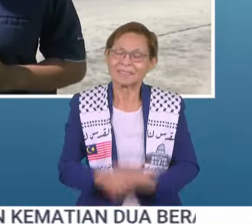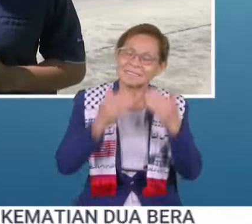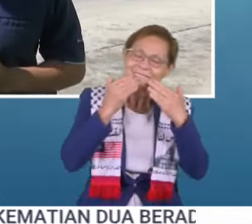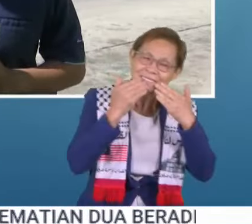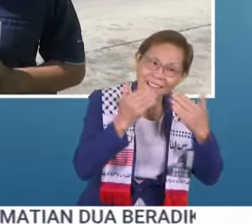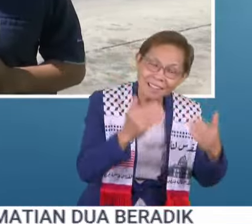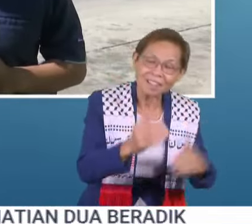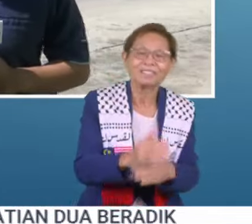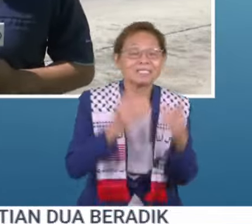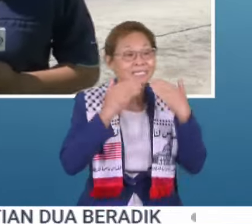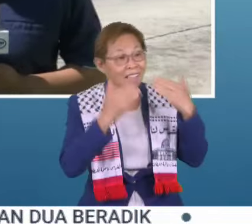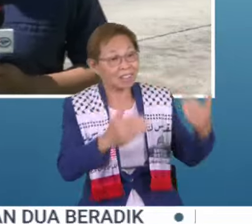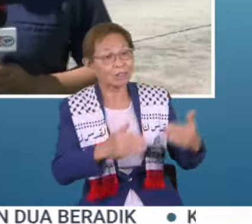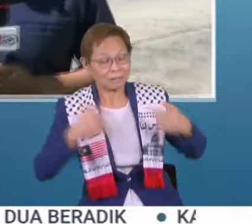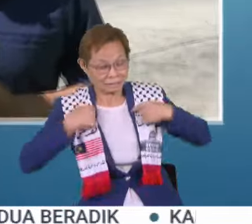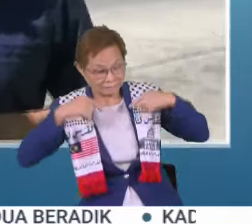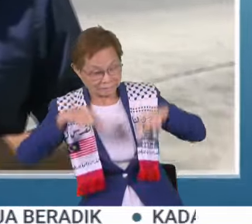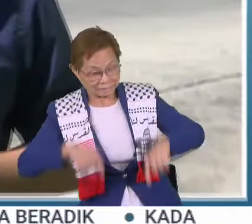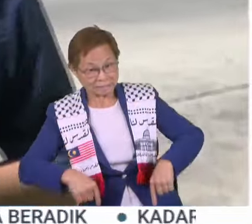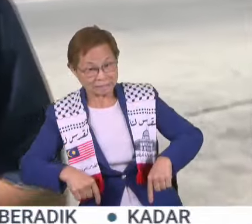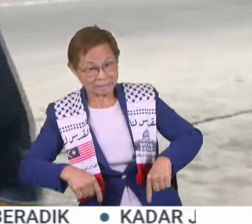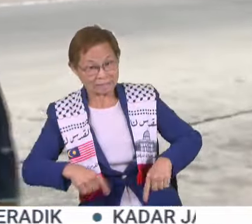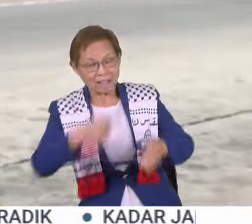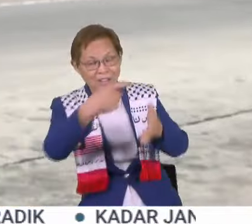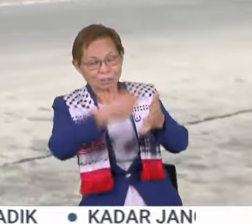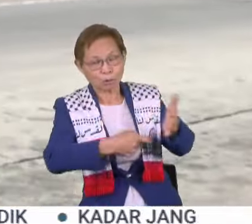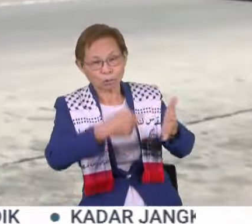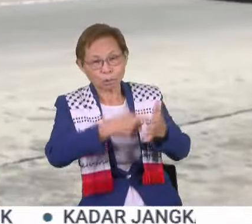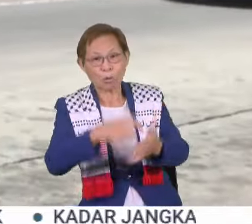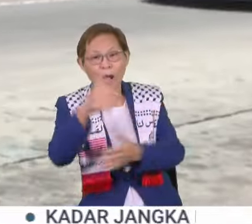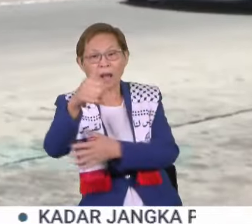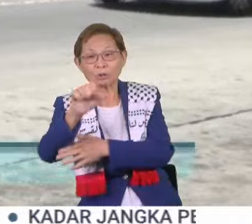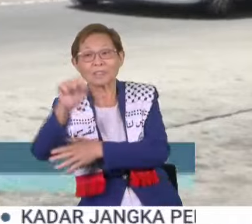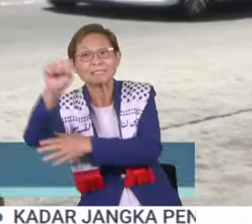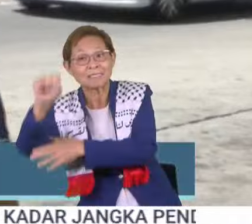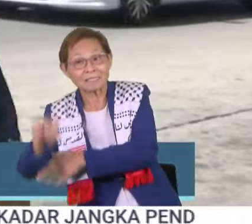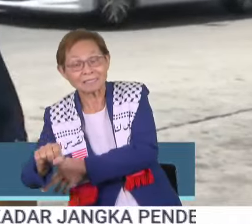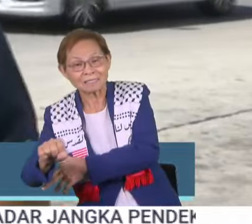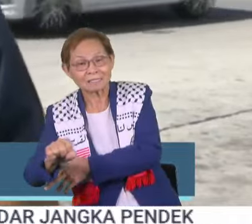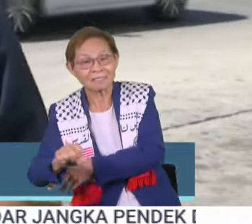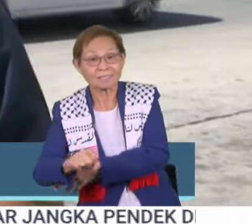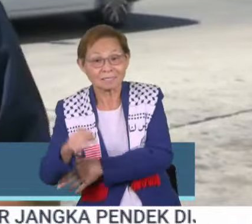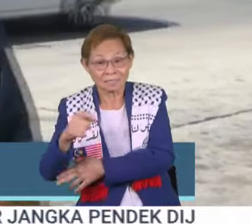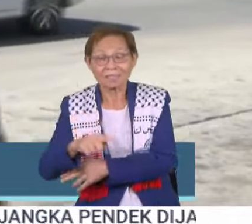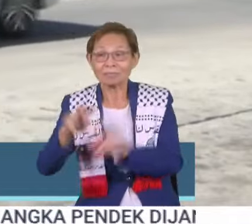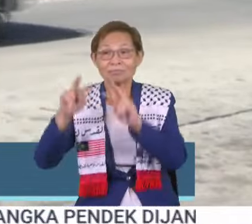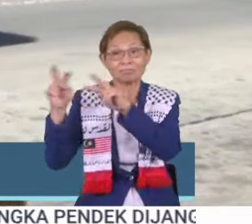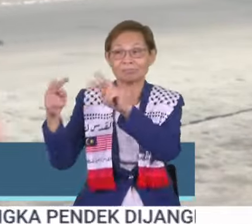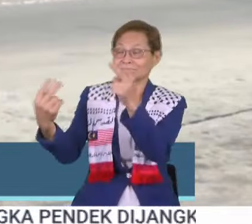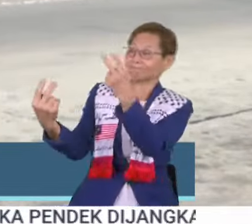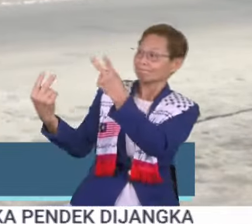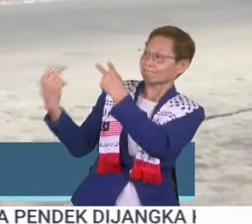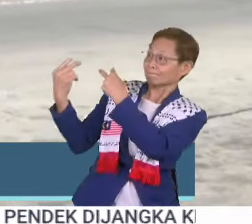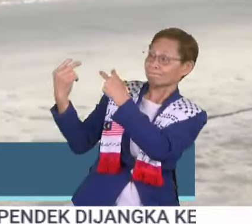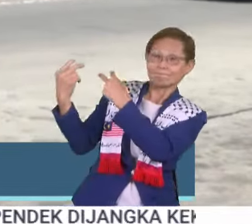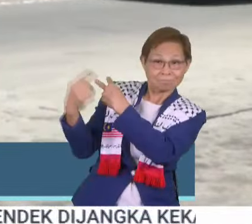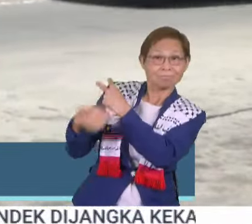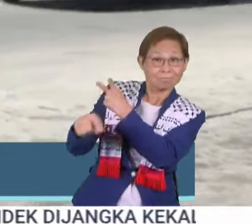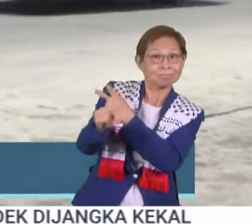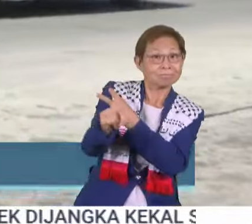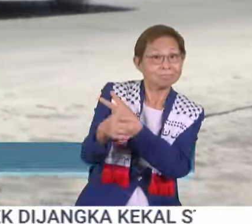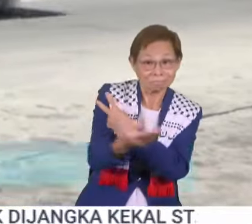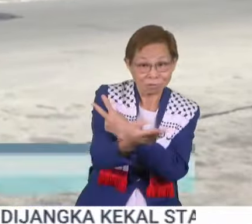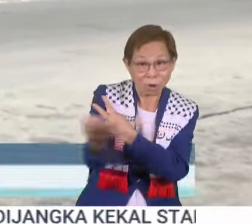Terima kasih Fathiah. Baiklah saudara, ketika ini saya berada di Plaza Tu Alostar Selatan. Dan seperti mana yang dapat anda saksikan di belakang saya ini,